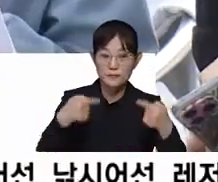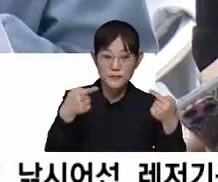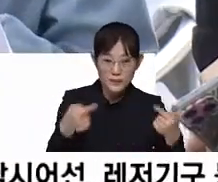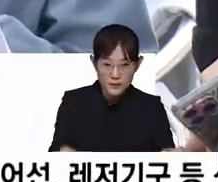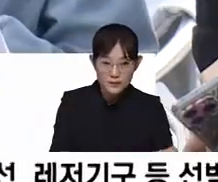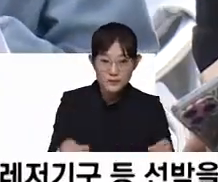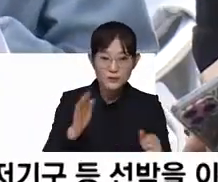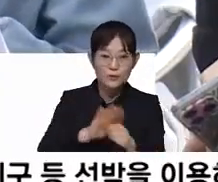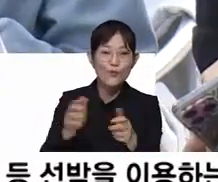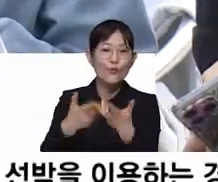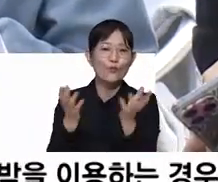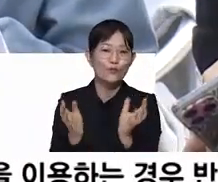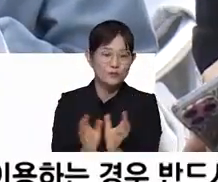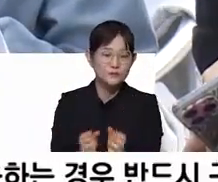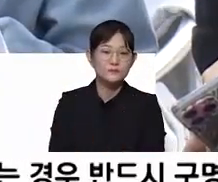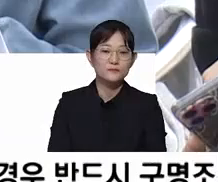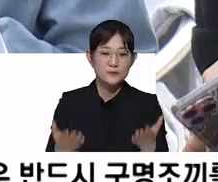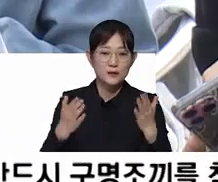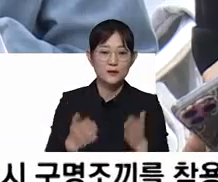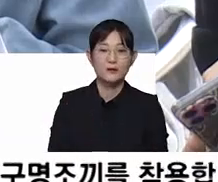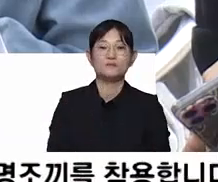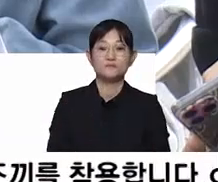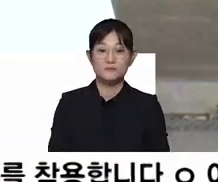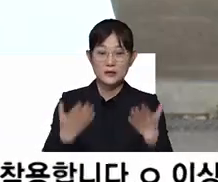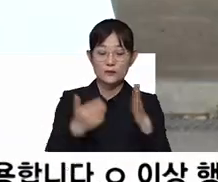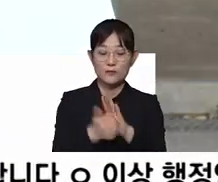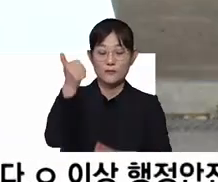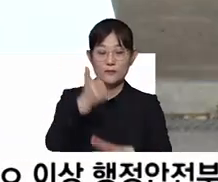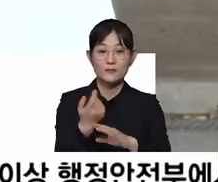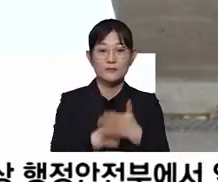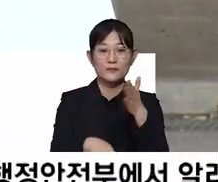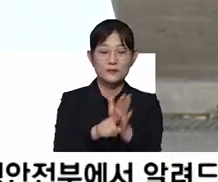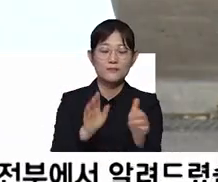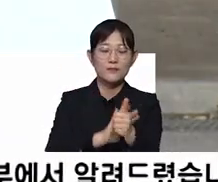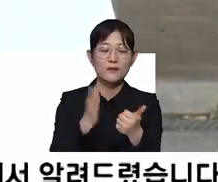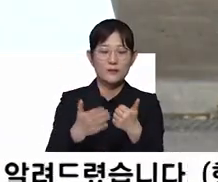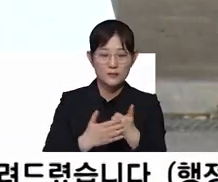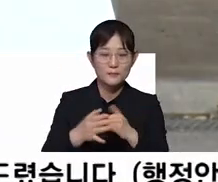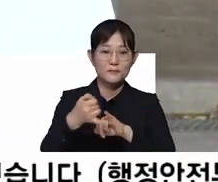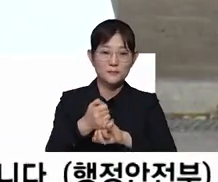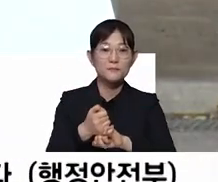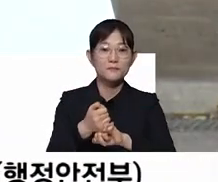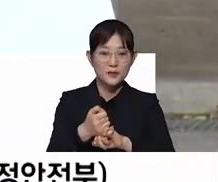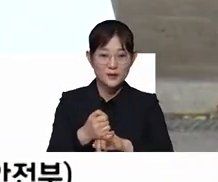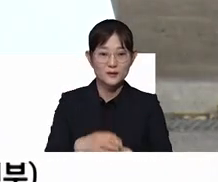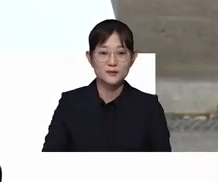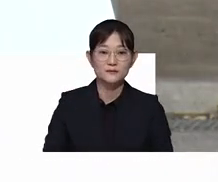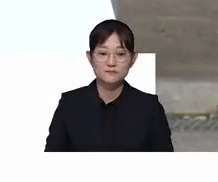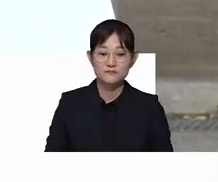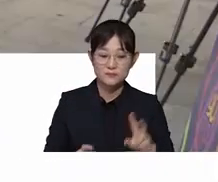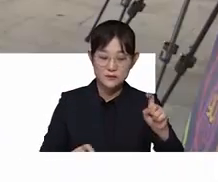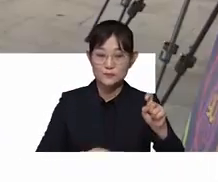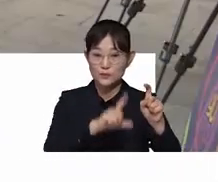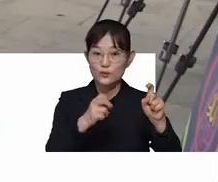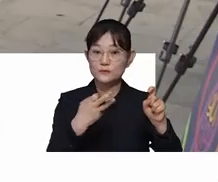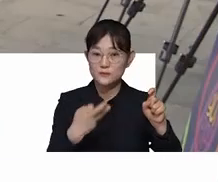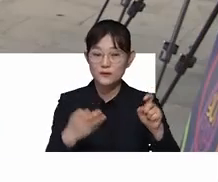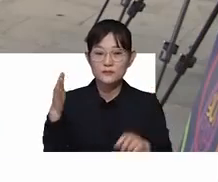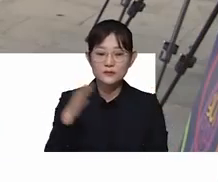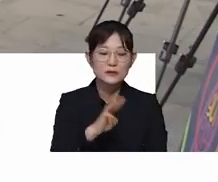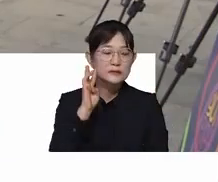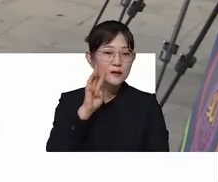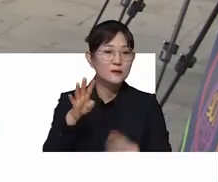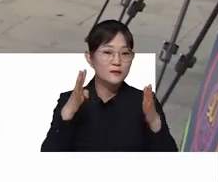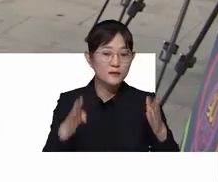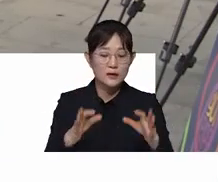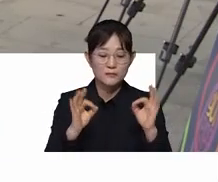서포터즈 발대식을 열고 박람회 성공 개최를 위한 협력을 다짐했습니다. 다음 달 13일부터 4일간 광주